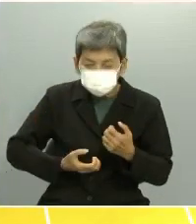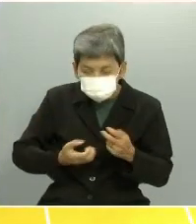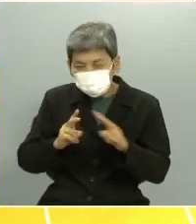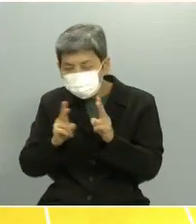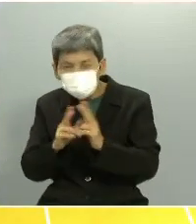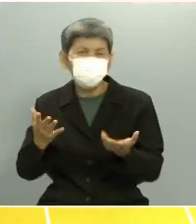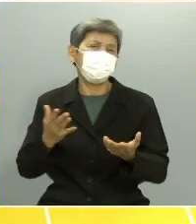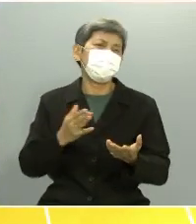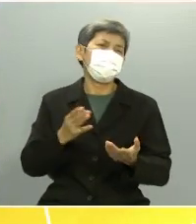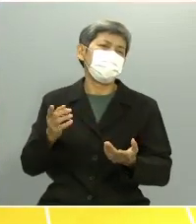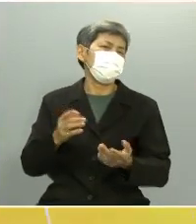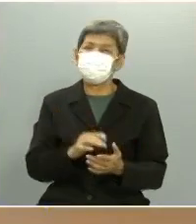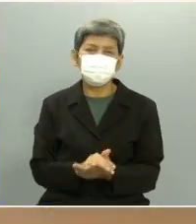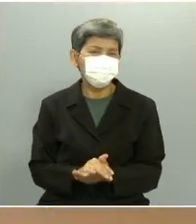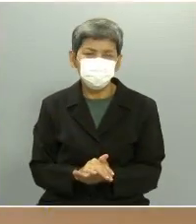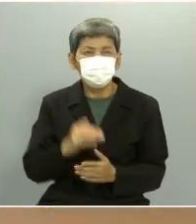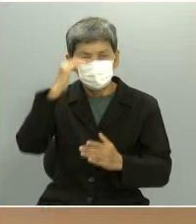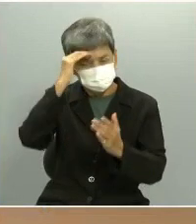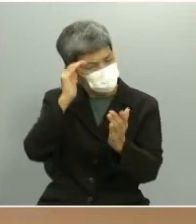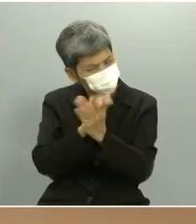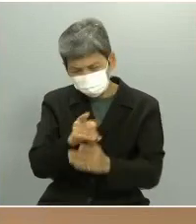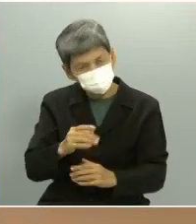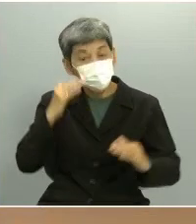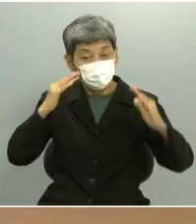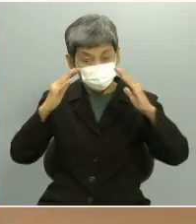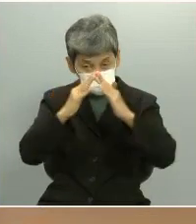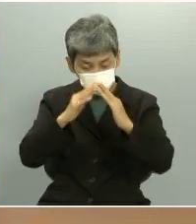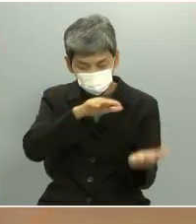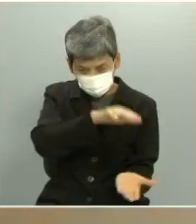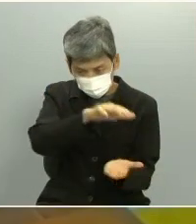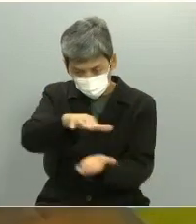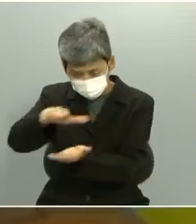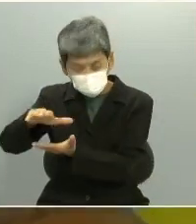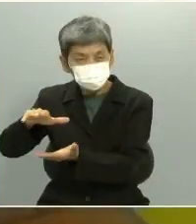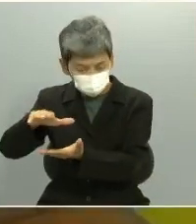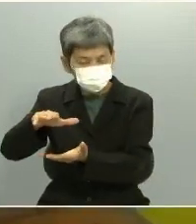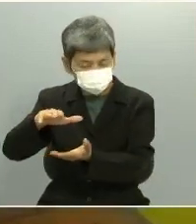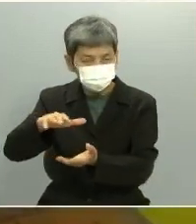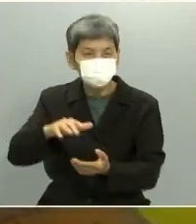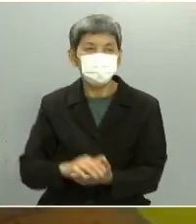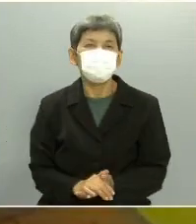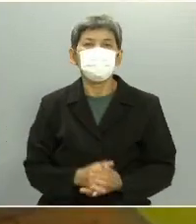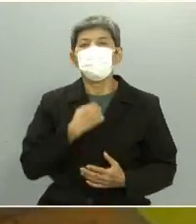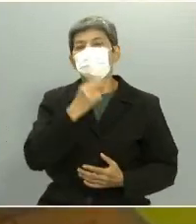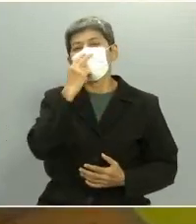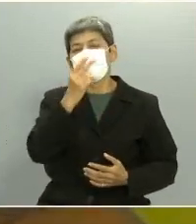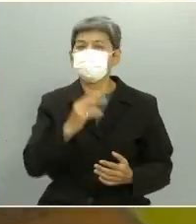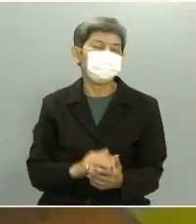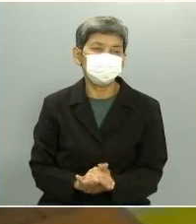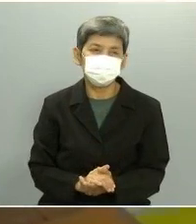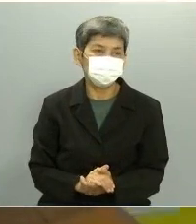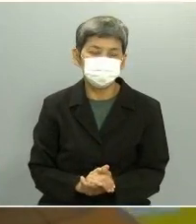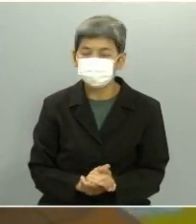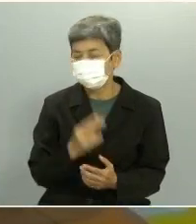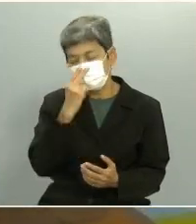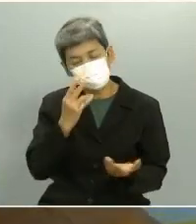านี่ตำรวจบอกใช้บ้านหลังนี้เป็นโกดังและเป็นที่แพ็คสินค้าด้วย ใช่ค่ะ โอ้โหท่านผู้ชมหน้าตนอก